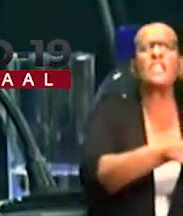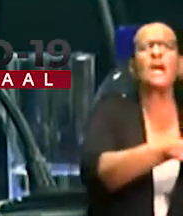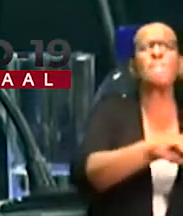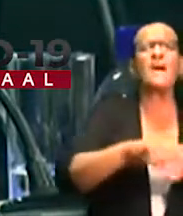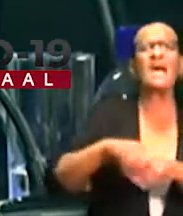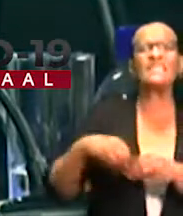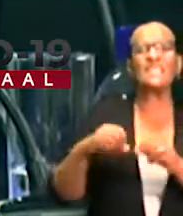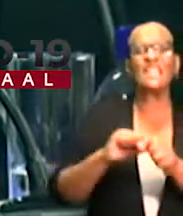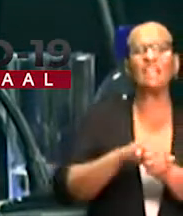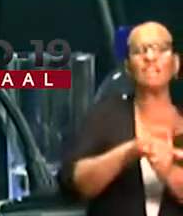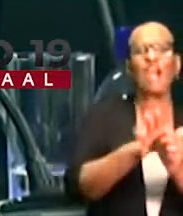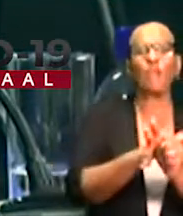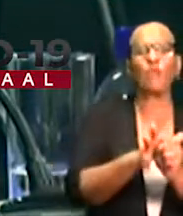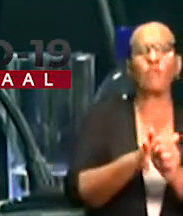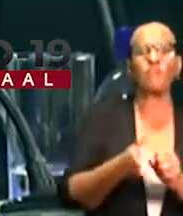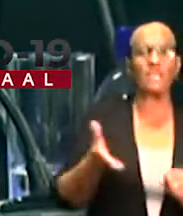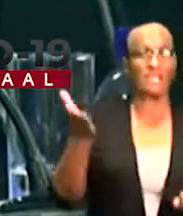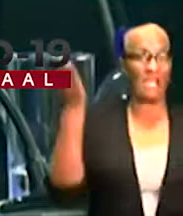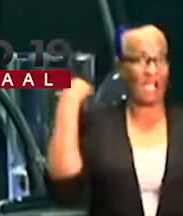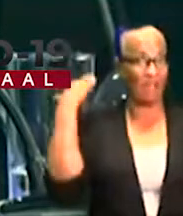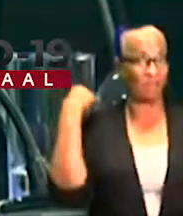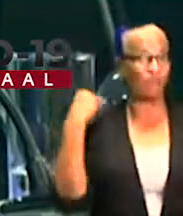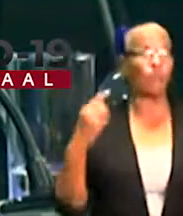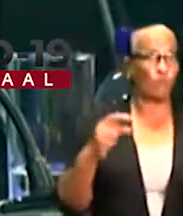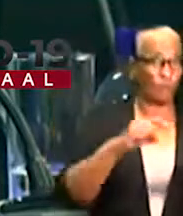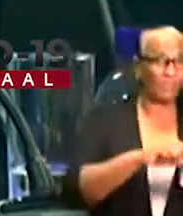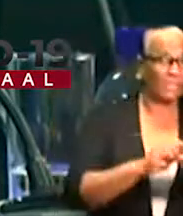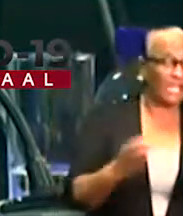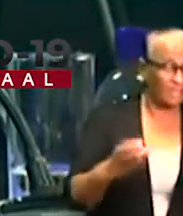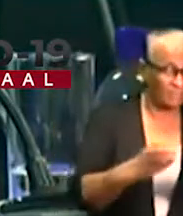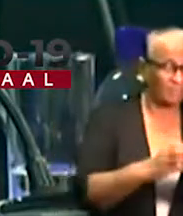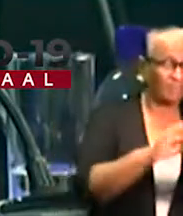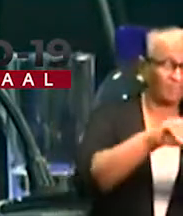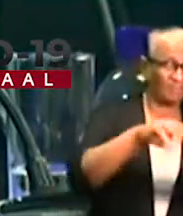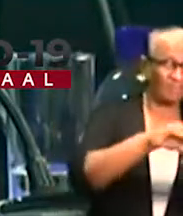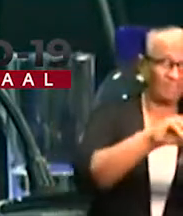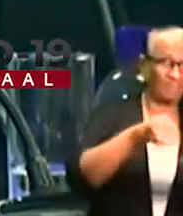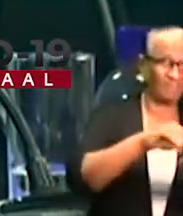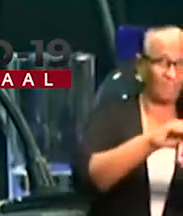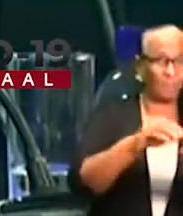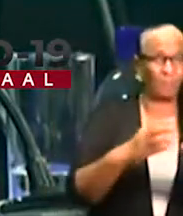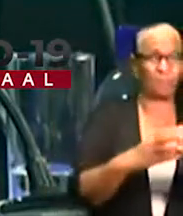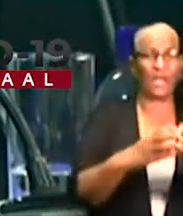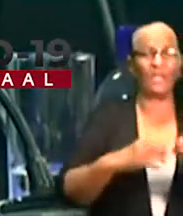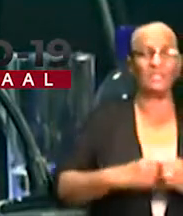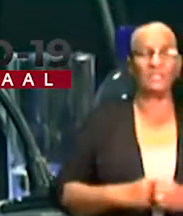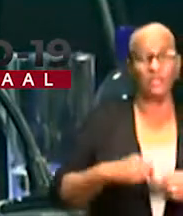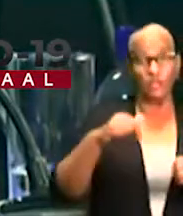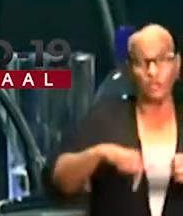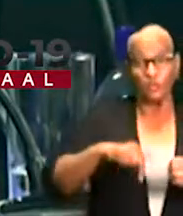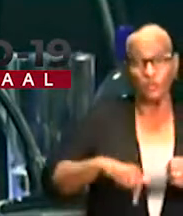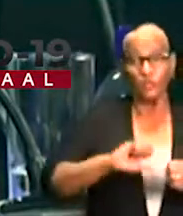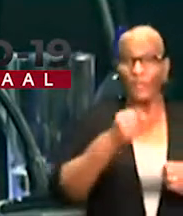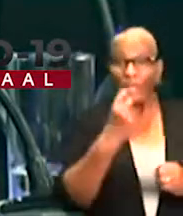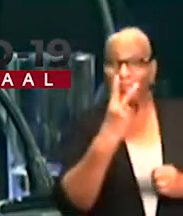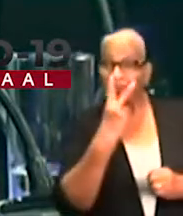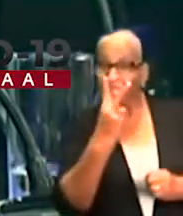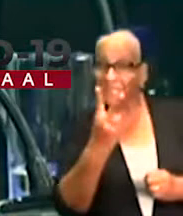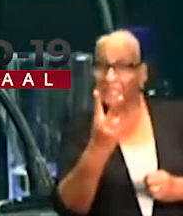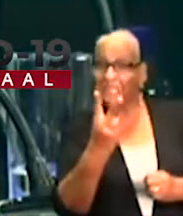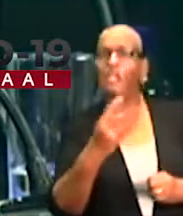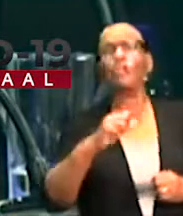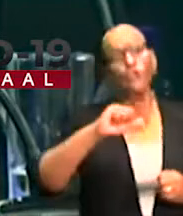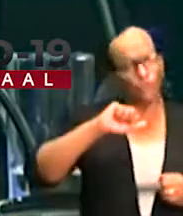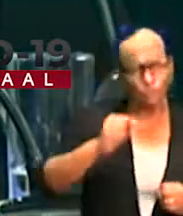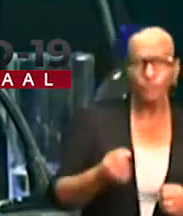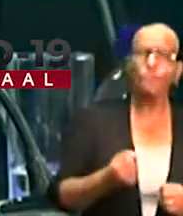dat is dan ook in de afgelopen OMT-meeting besproken. En toen hebben we dus ook gezien van, we kunnen nu enkele restricties